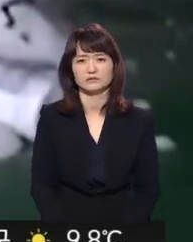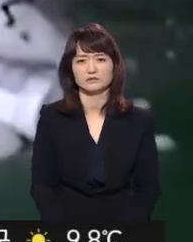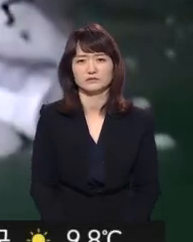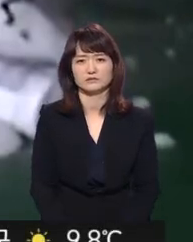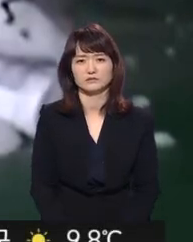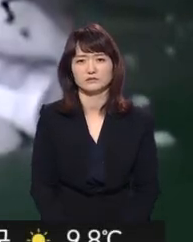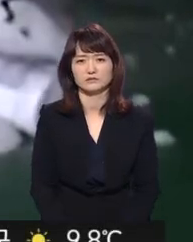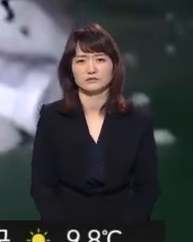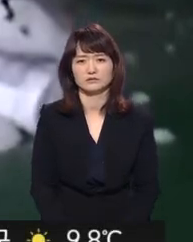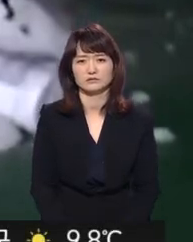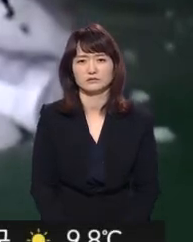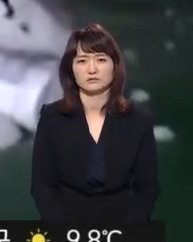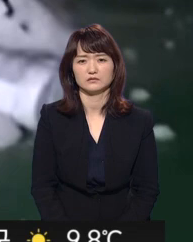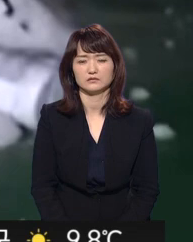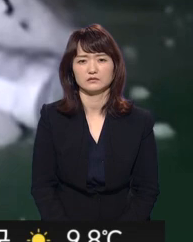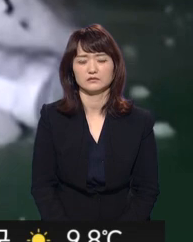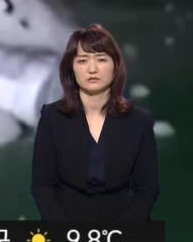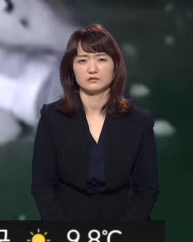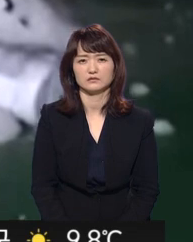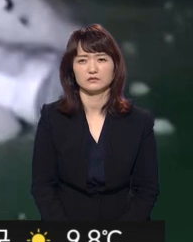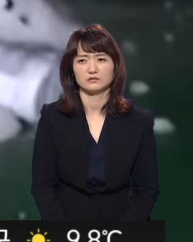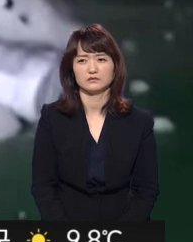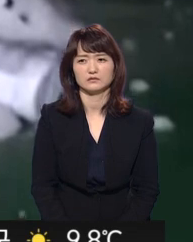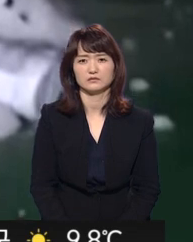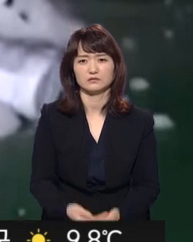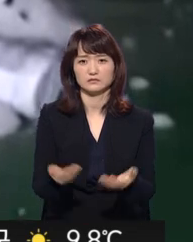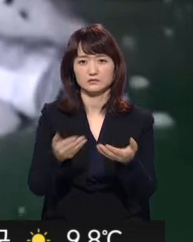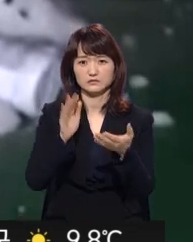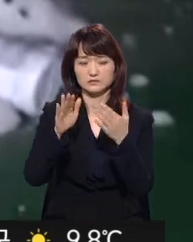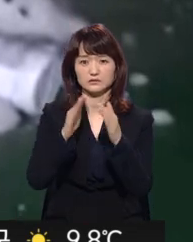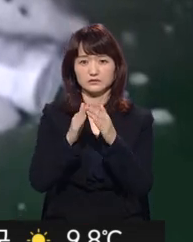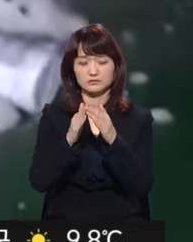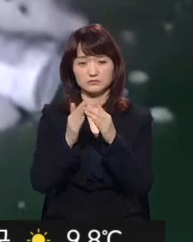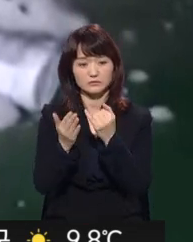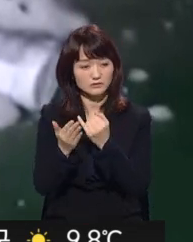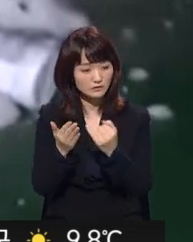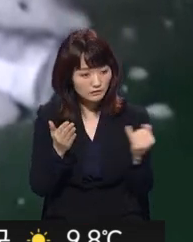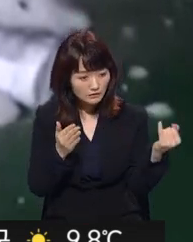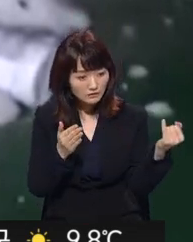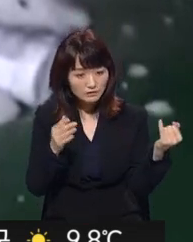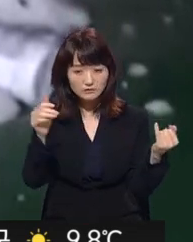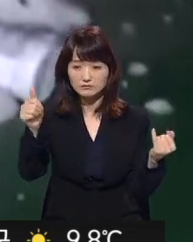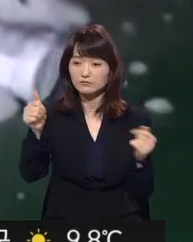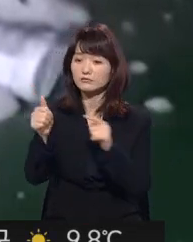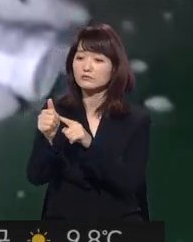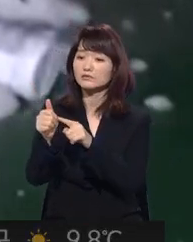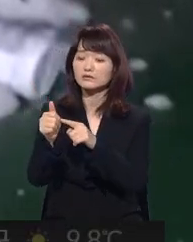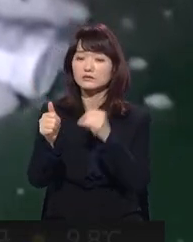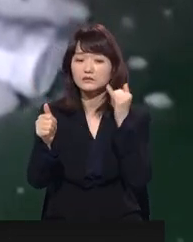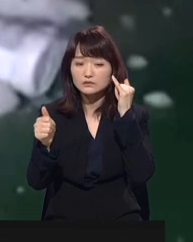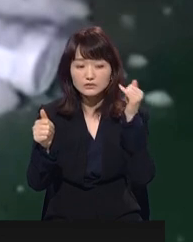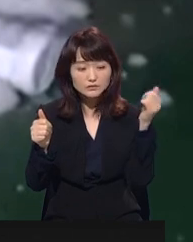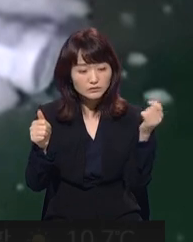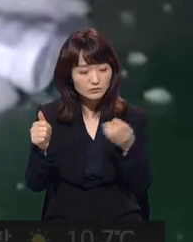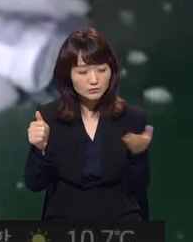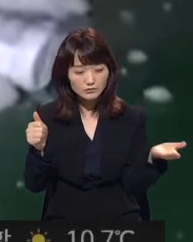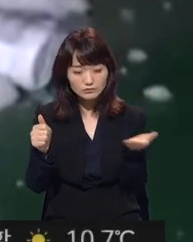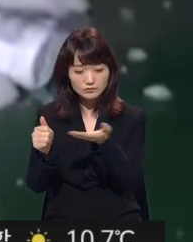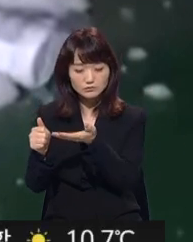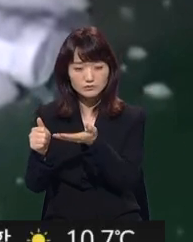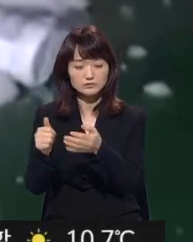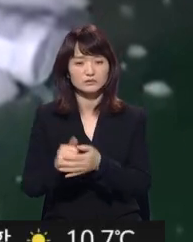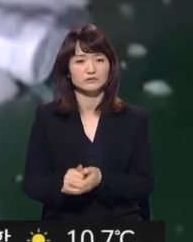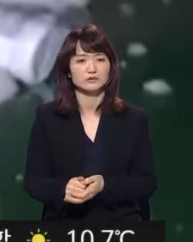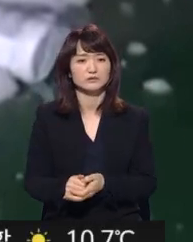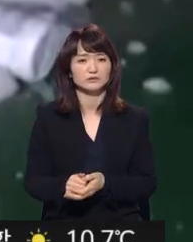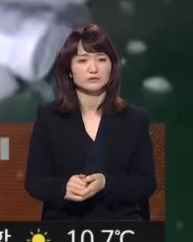점점 더 수위가 올라갔습니다 그렇게 그 일이 있고 나서 집에 가겠다고 하니까이 남학생이 전화번호를 받았던 모양입니다 그 이유는 그